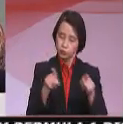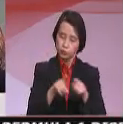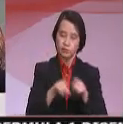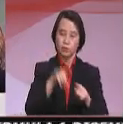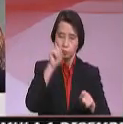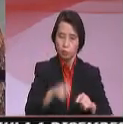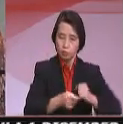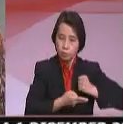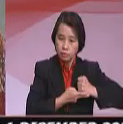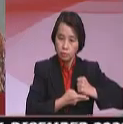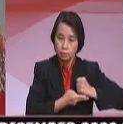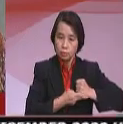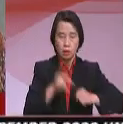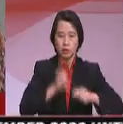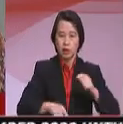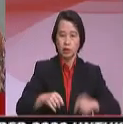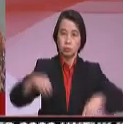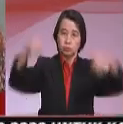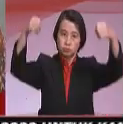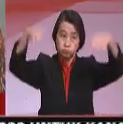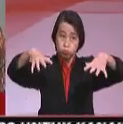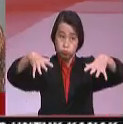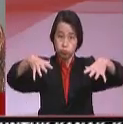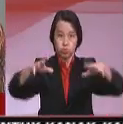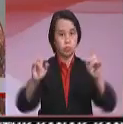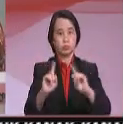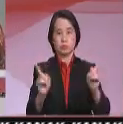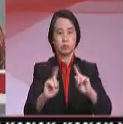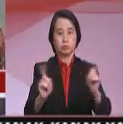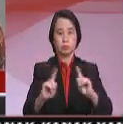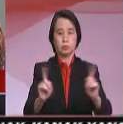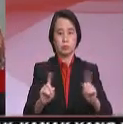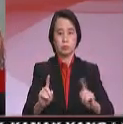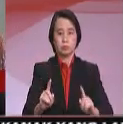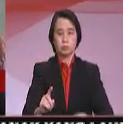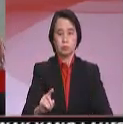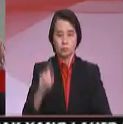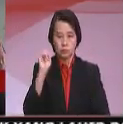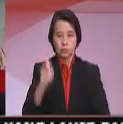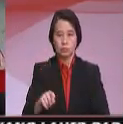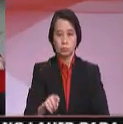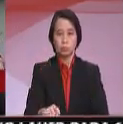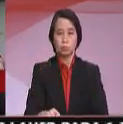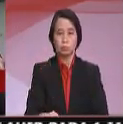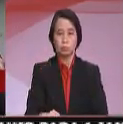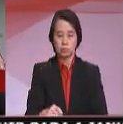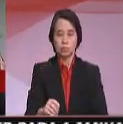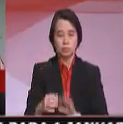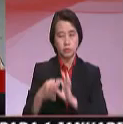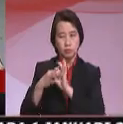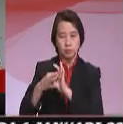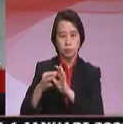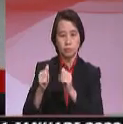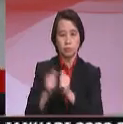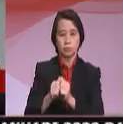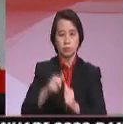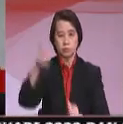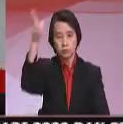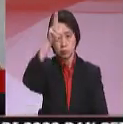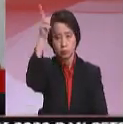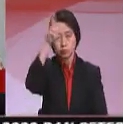sikitlah. Tak boleh pakai banyak sangat kan. Kita pun kena help lah government pun. So, you rasa bagus